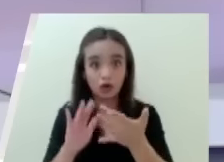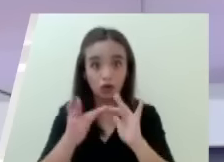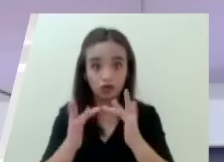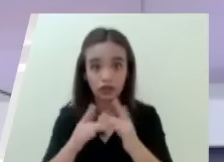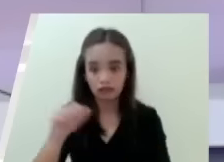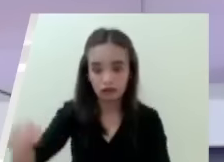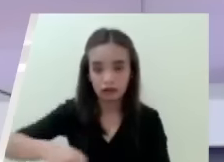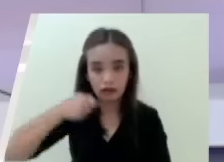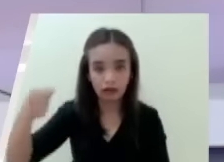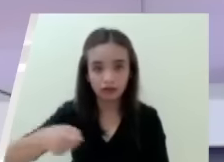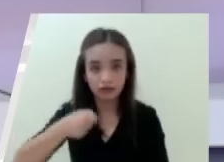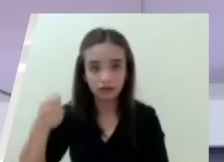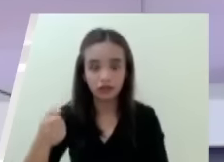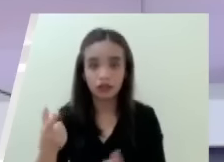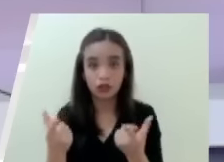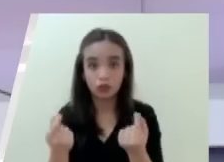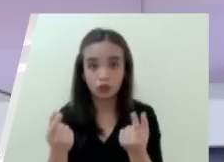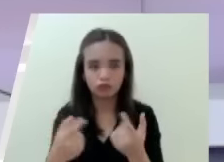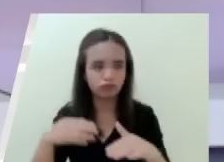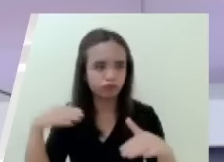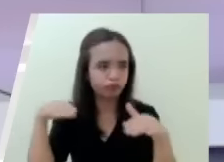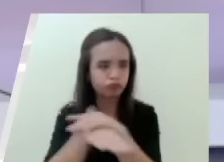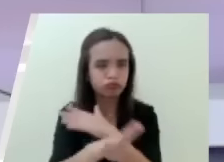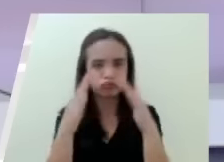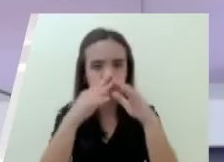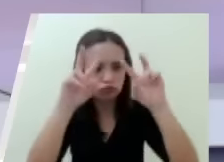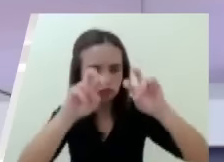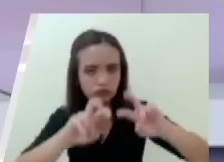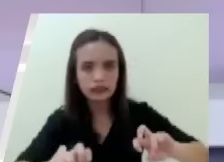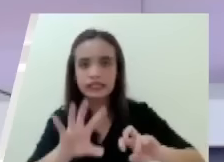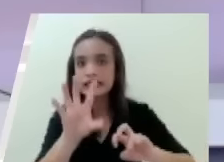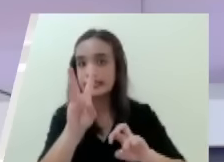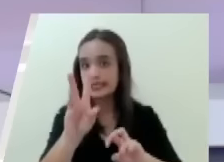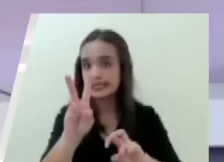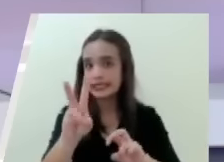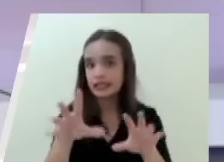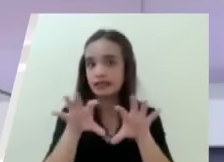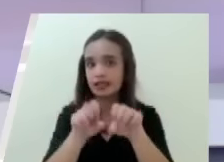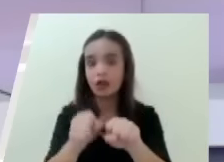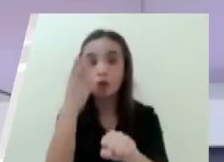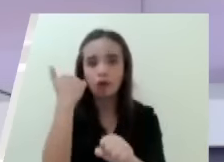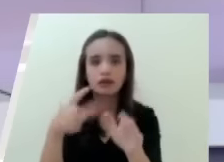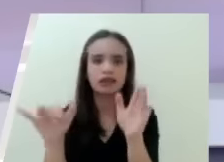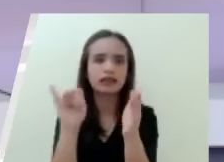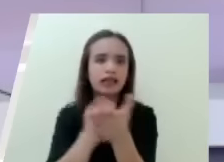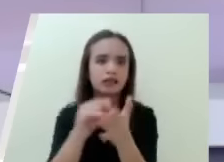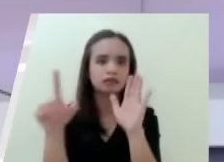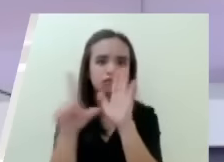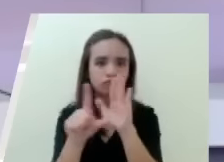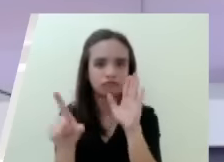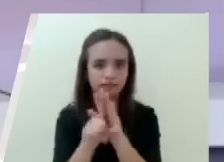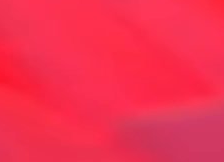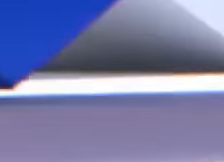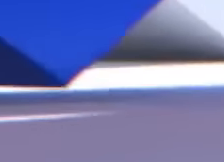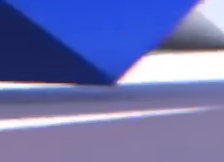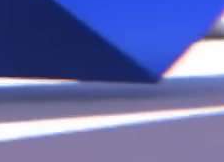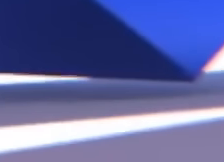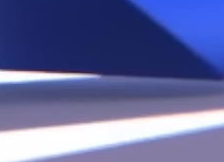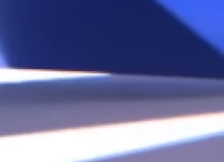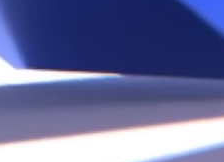isang bahay sa Binyan, Laguna. 16 ang arestado dahil illegal umano yan. At nakatutok si Chino